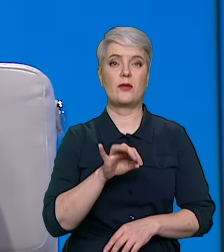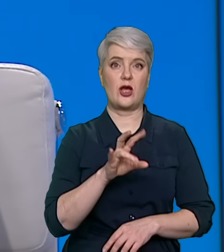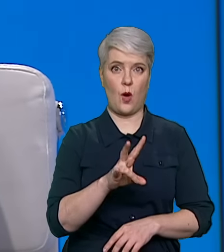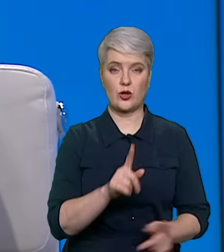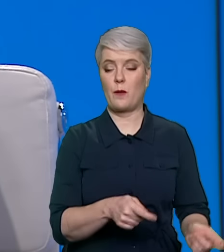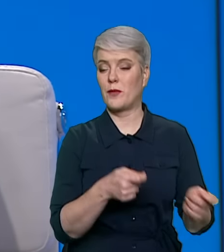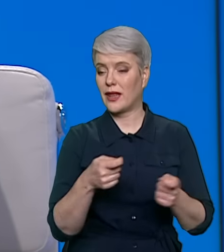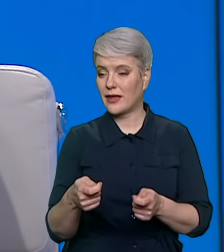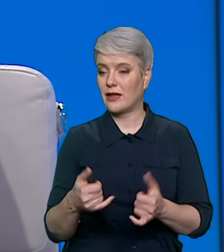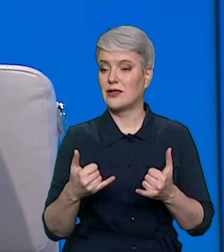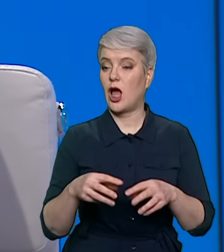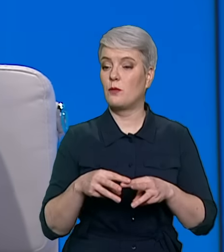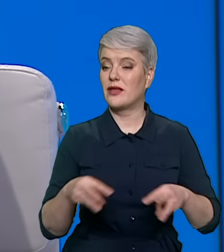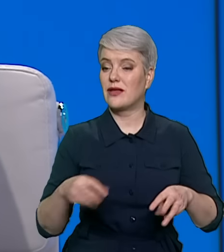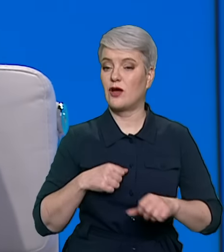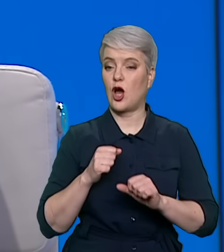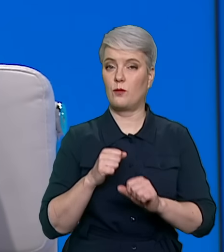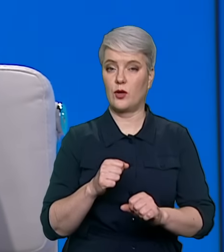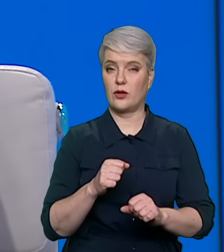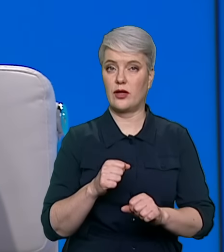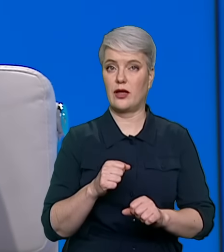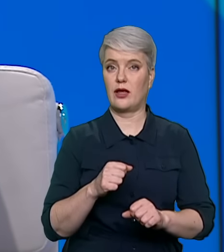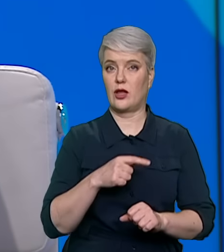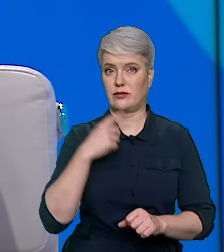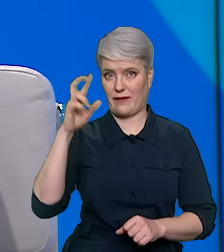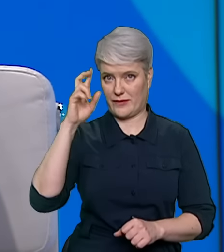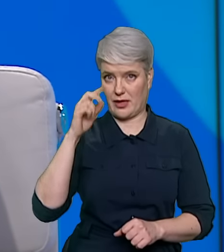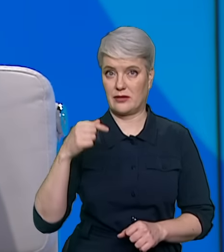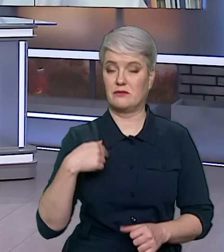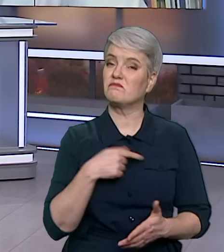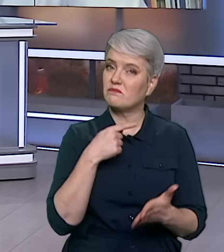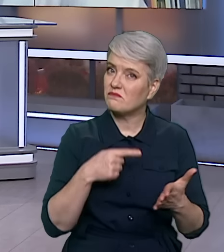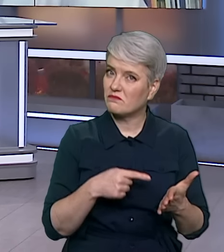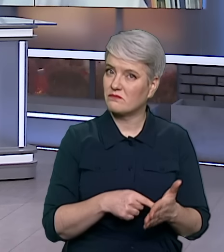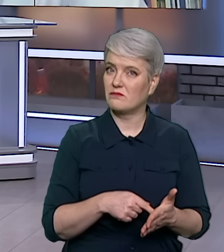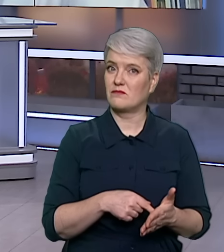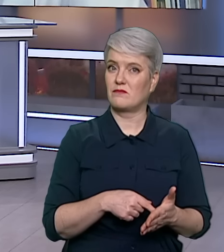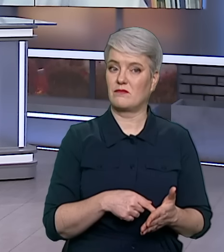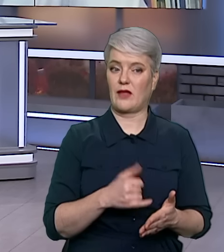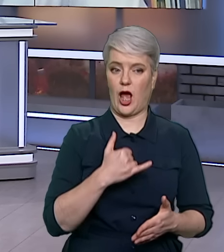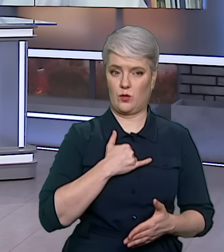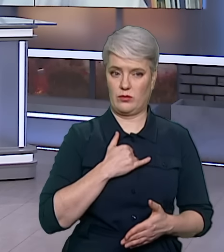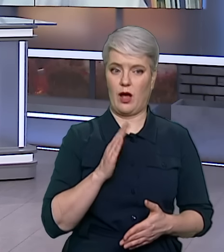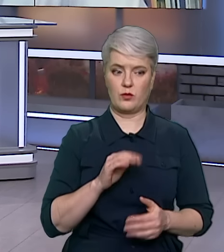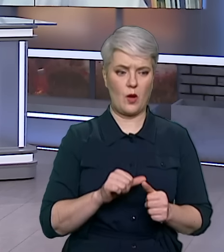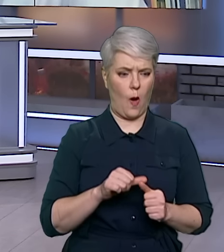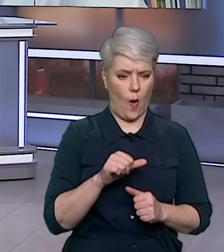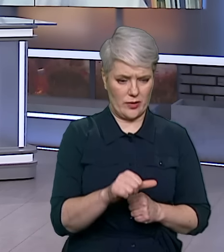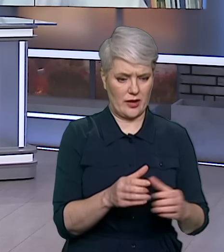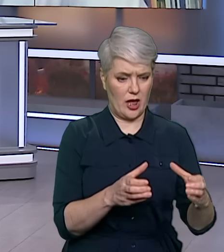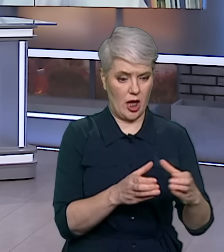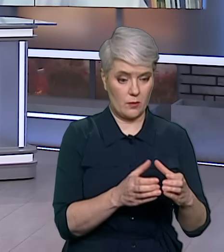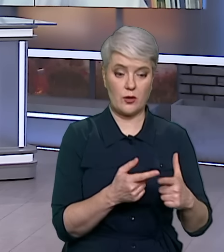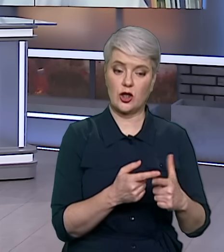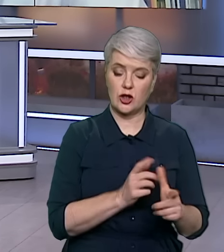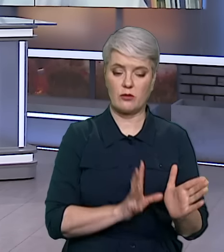Федерації. На вашу думку, це мають бути окремі якісь підрозділи, які з засуджених, чи все ж таки варто їх розподіляти по